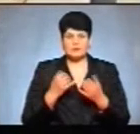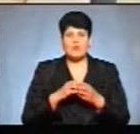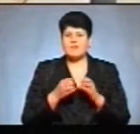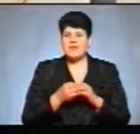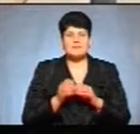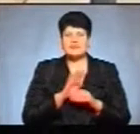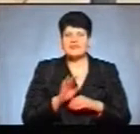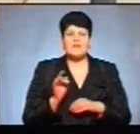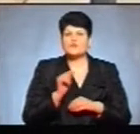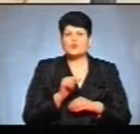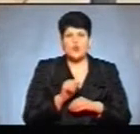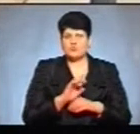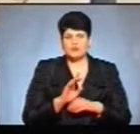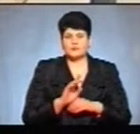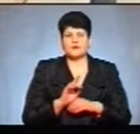що люди